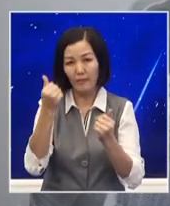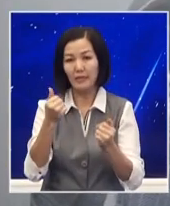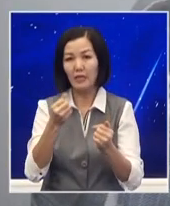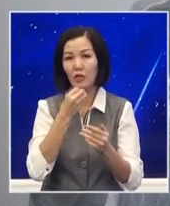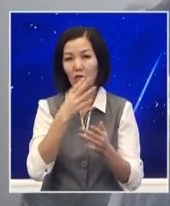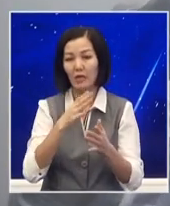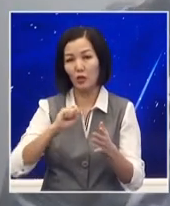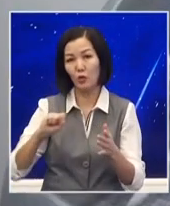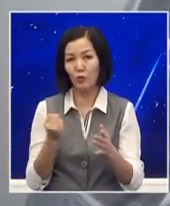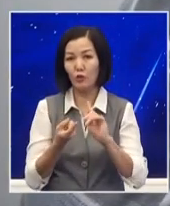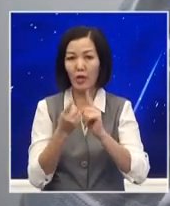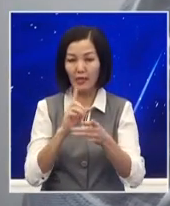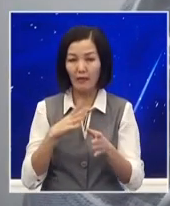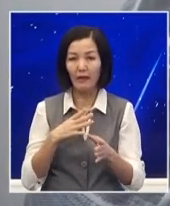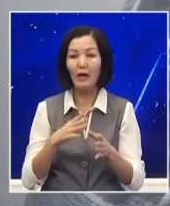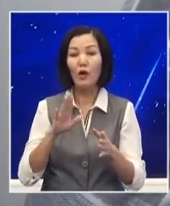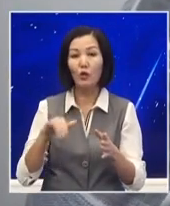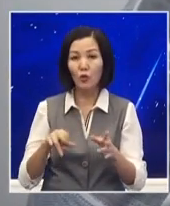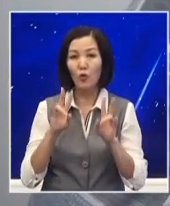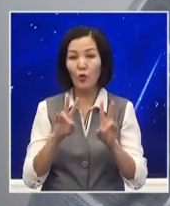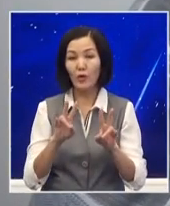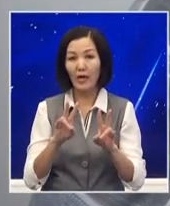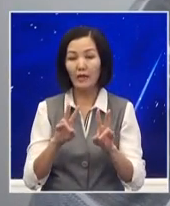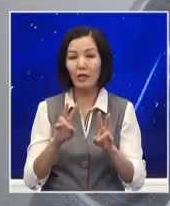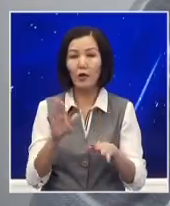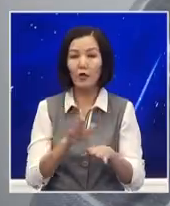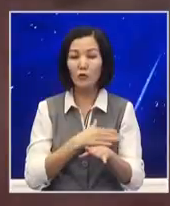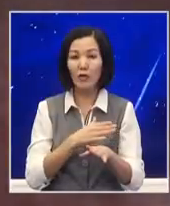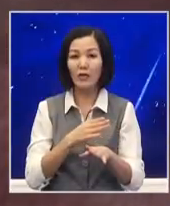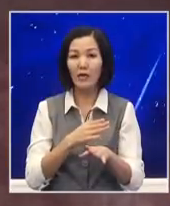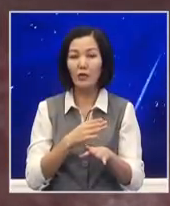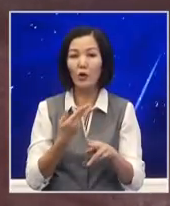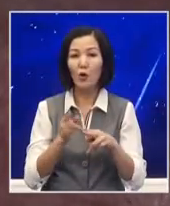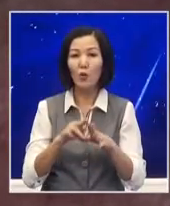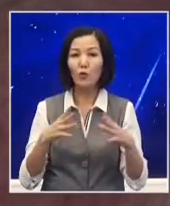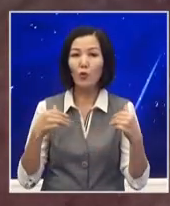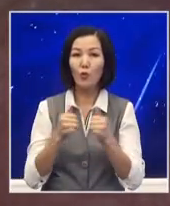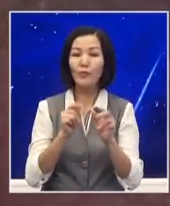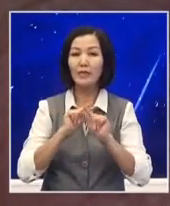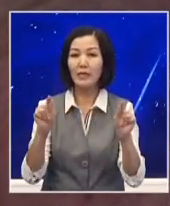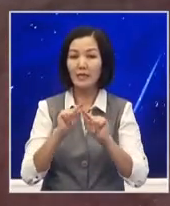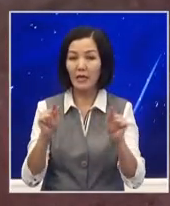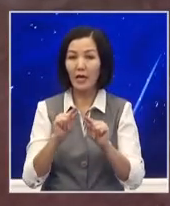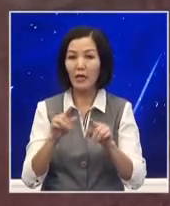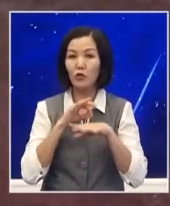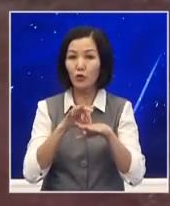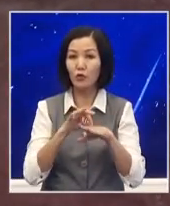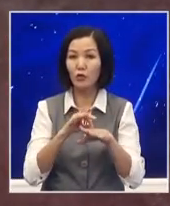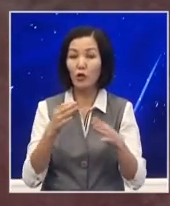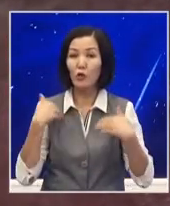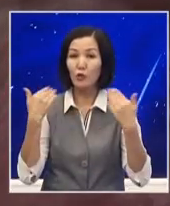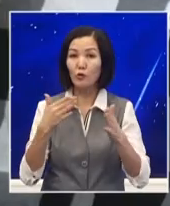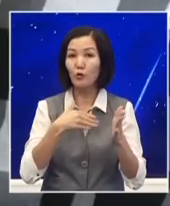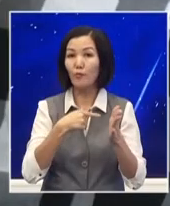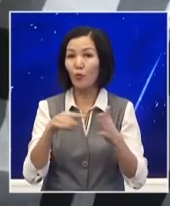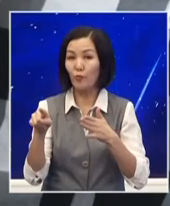араласып айырылмас достарға айналды. Бірақ бұл ұзаққа созылмапты. Өйткені ол оның отбасына насихат жүргізген. Ұсынысынан бас тартқаннан